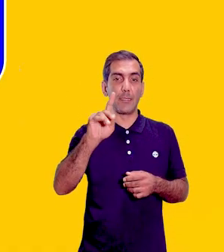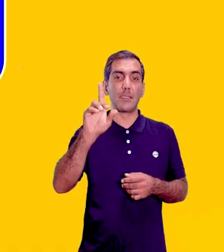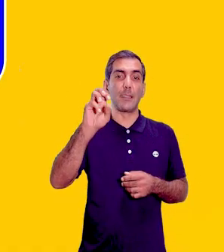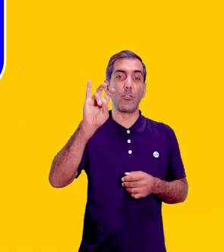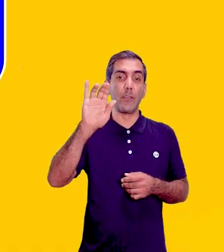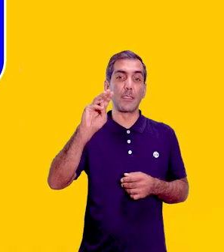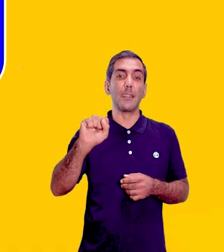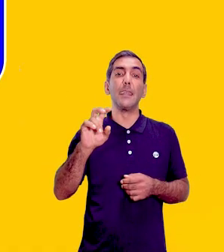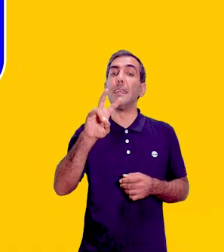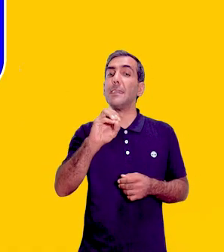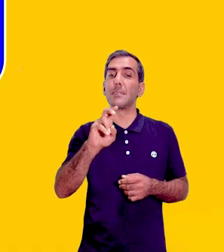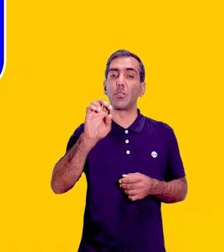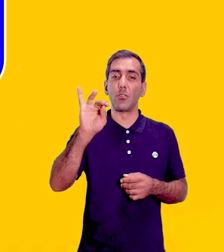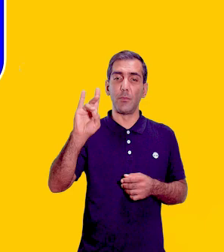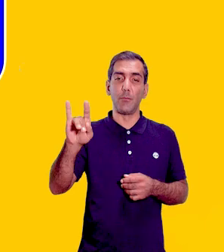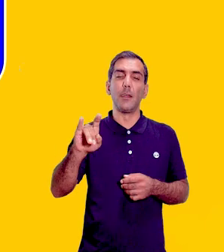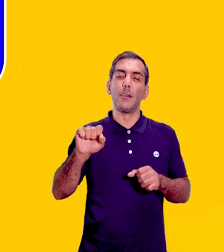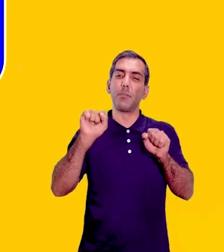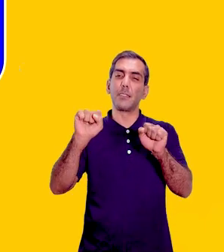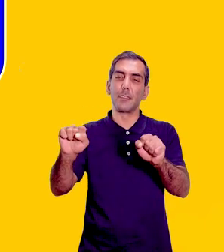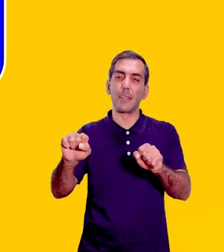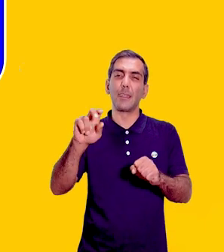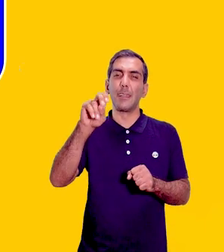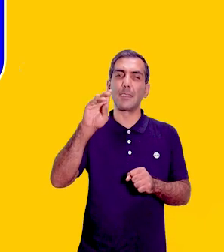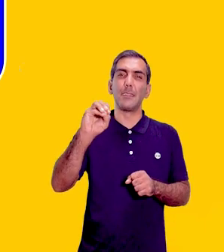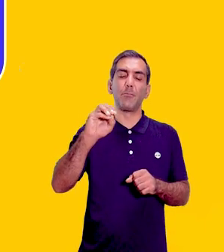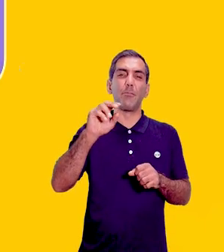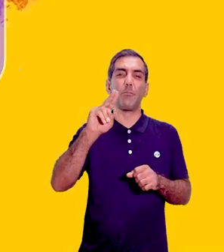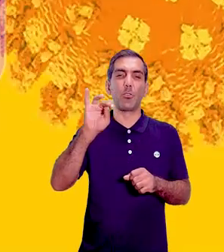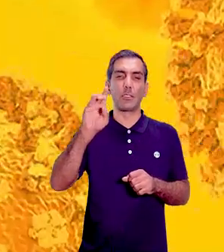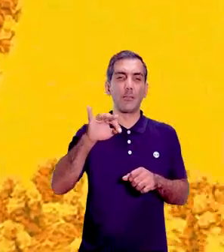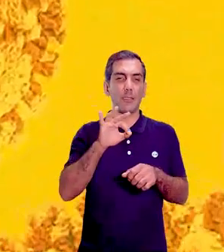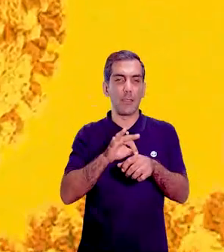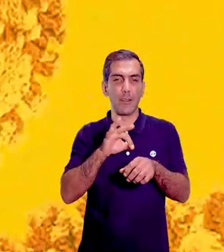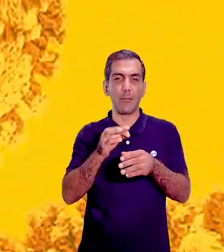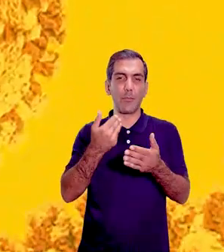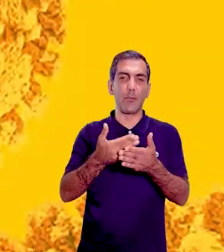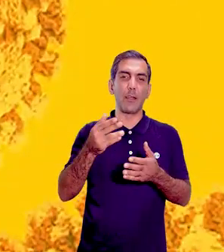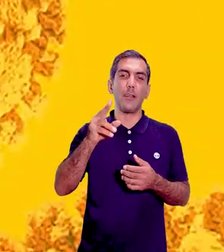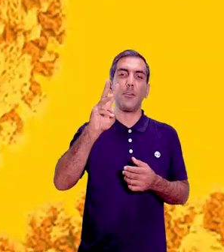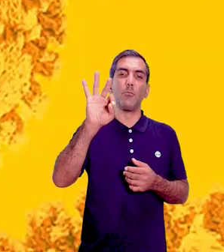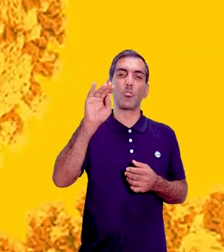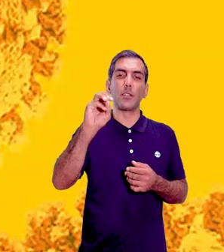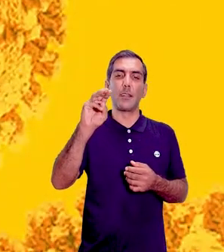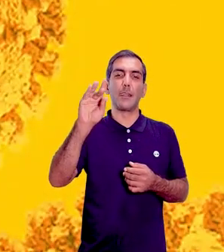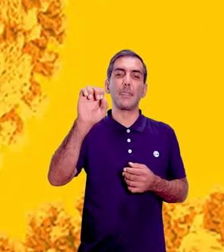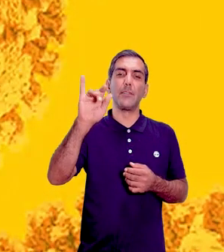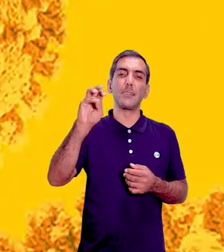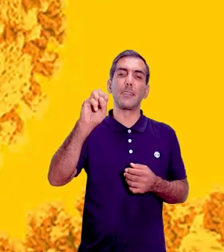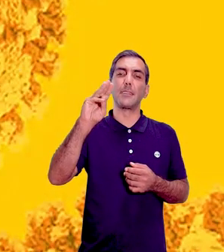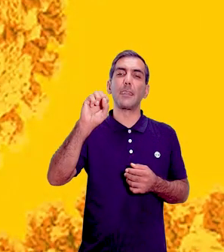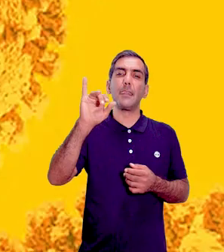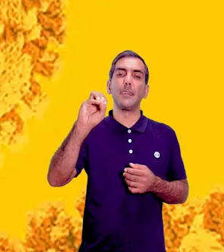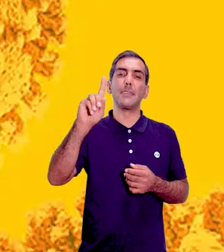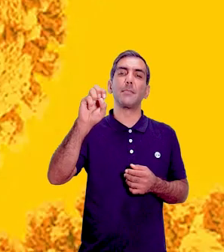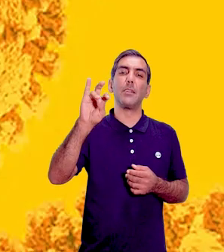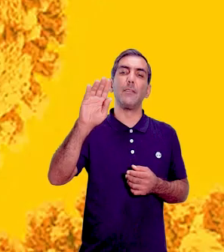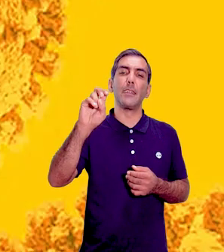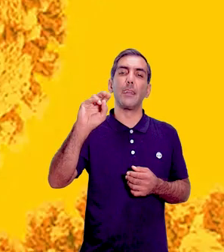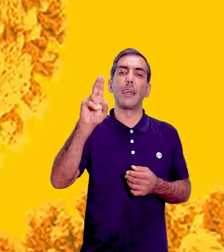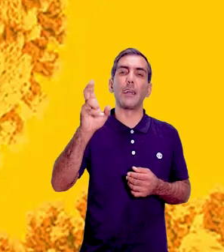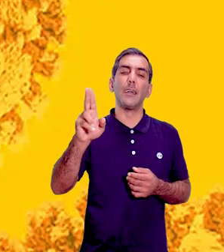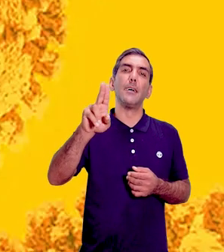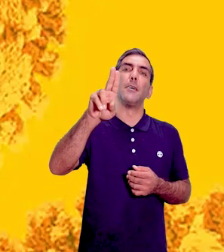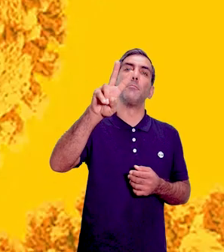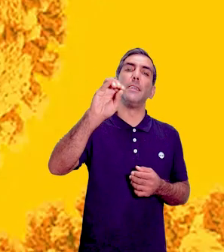edýärler. Ayıb ýokanjy ilkinji nowatda T limfositleri ýok edýär. Şonuň üçin immun ulgam goşap bedeniň ýöneköy keselleri de garşy